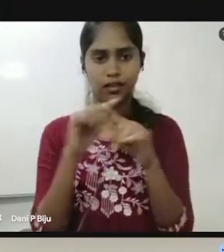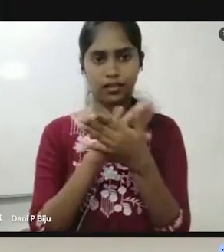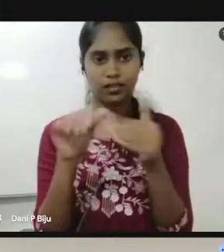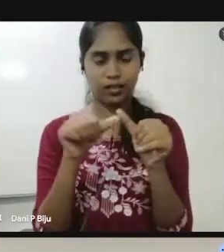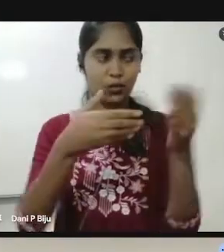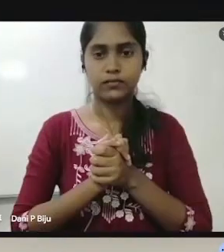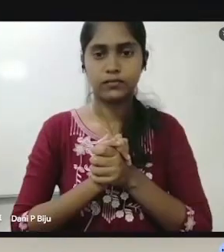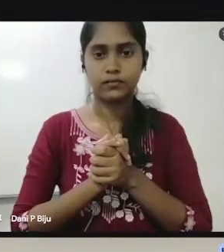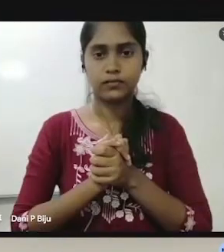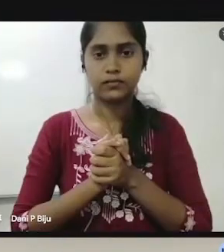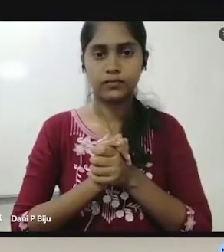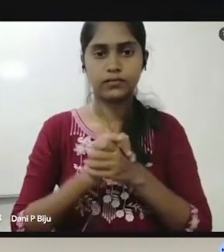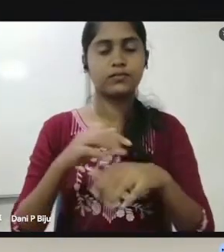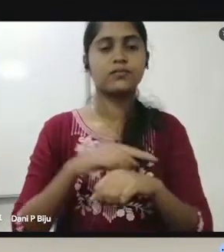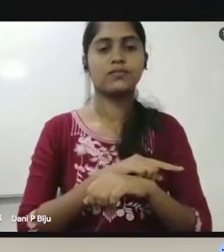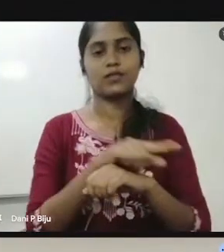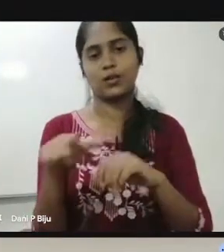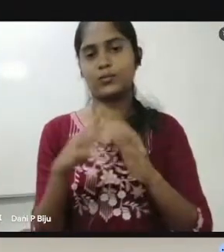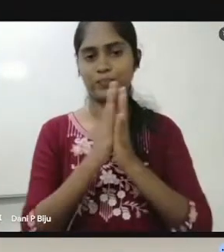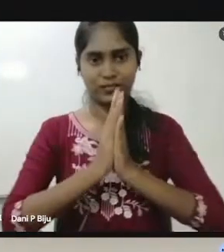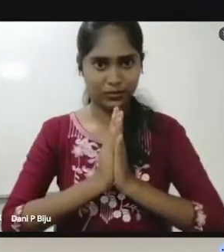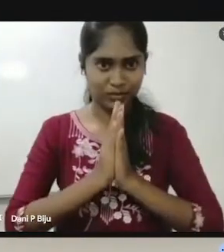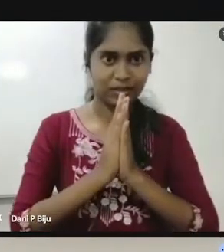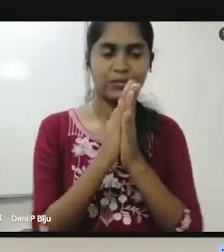വിനീത. എല്ലാവർക്കും നമസ്കാരം.